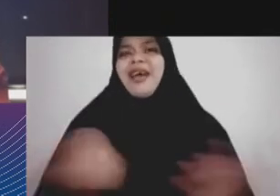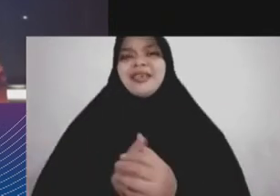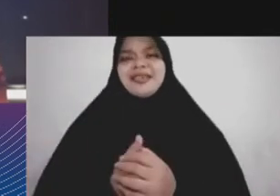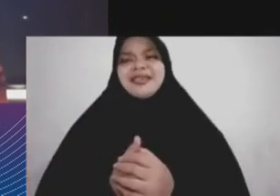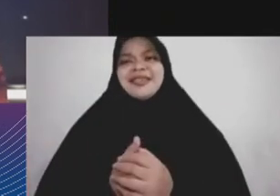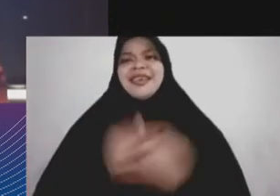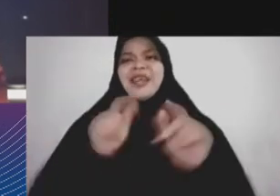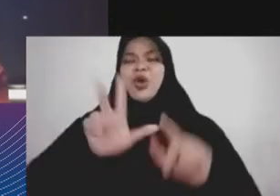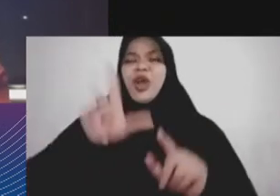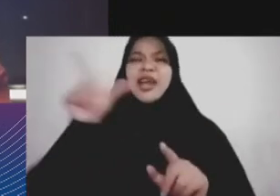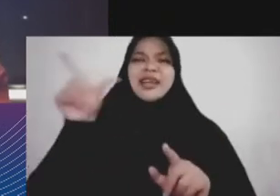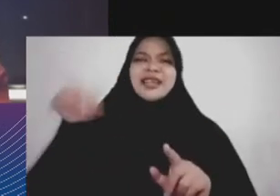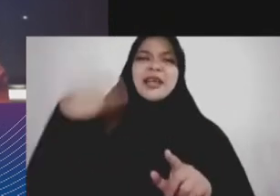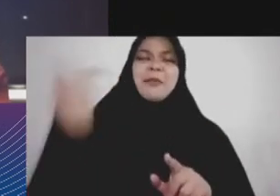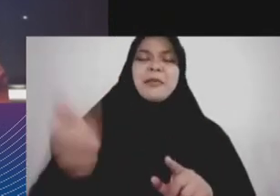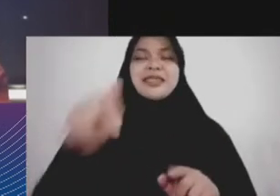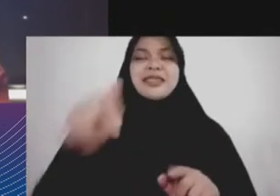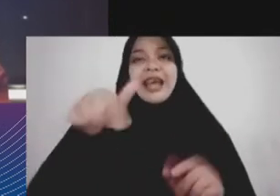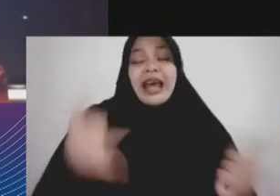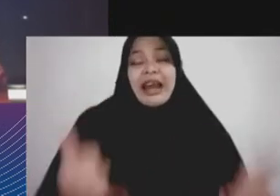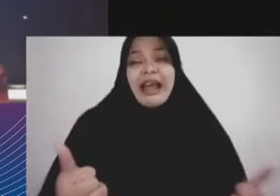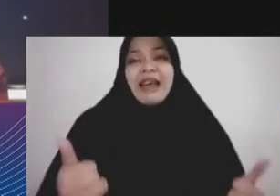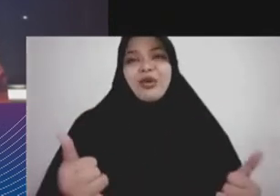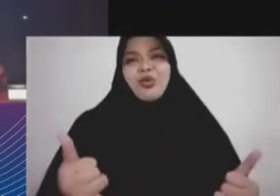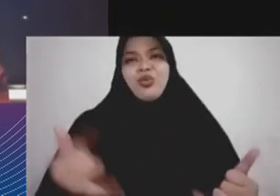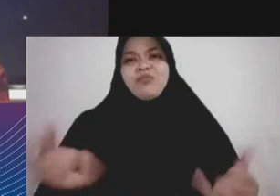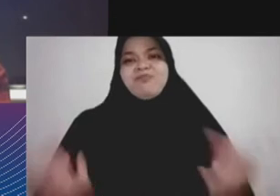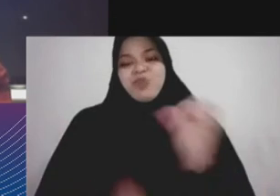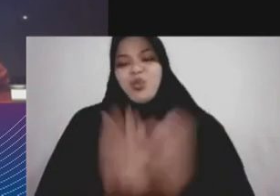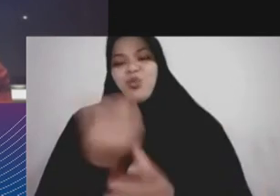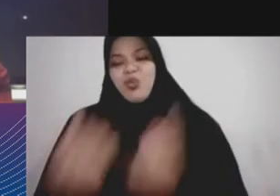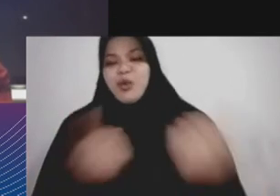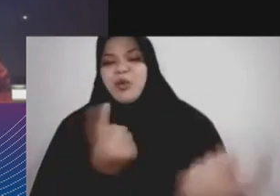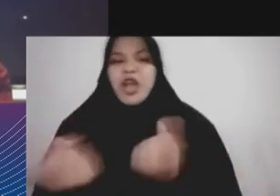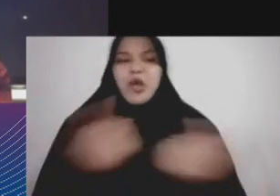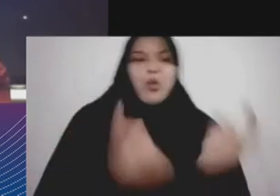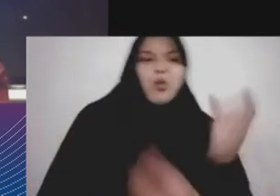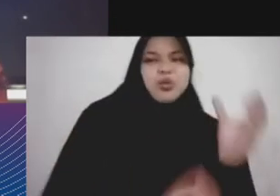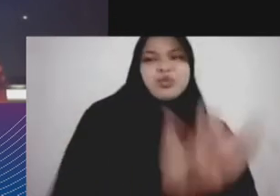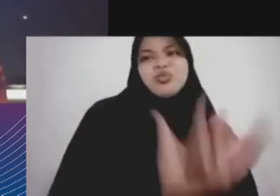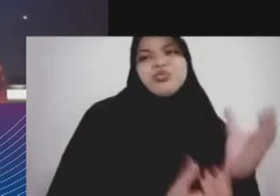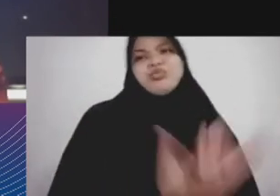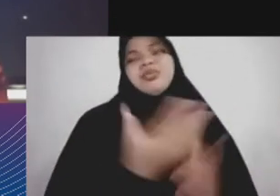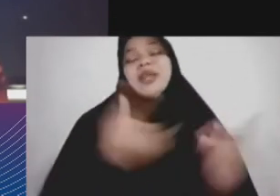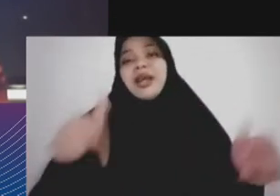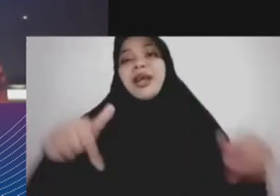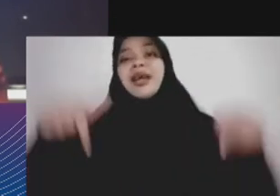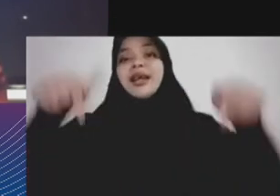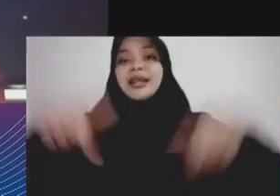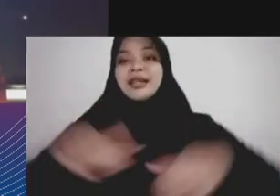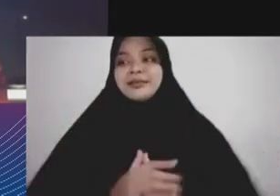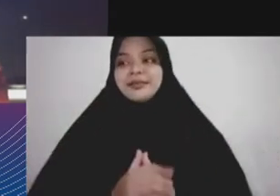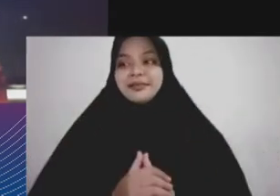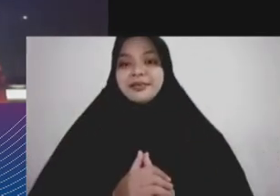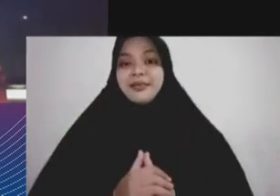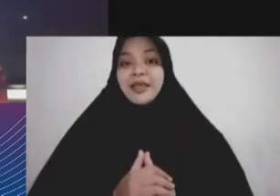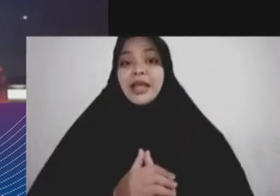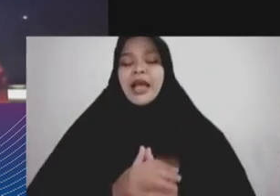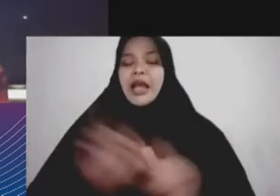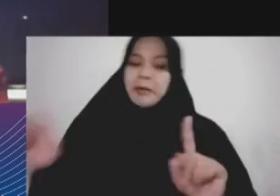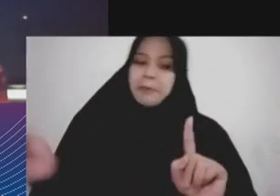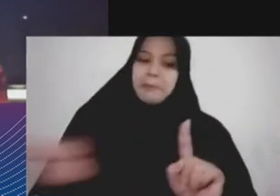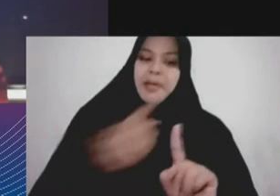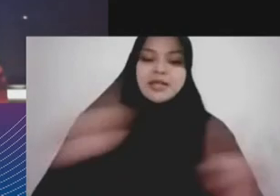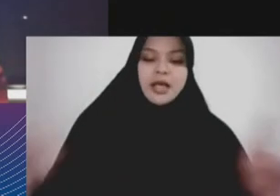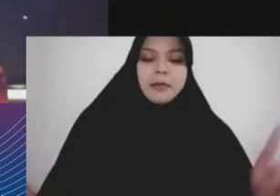ini banyak menimbulkan pertanyaan di DPR. Lalu juga pemaksaan perkawinan misalnya,